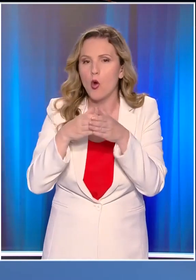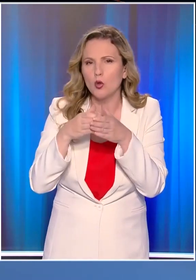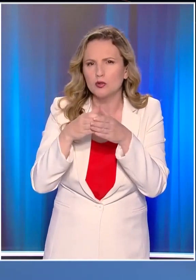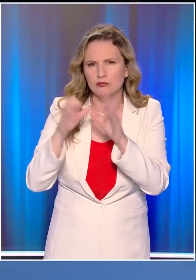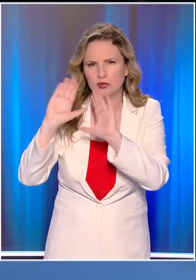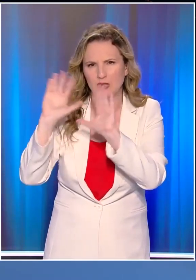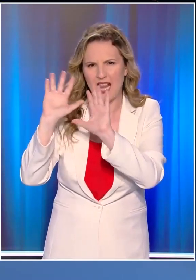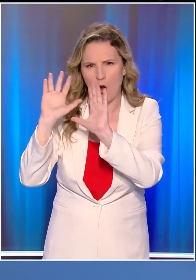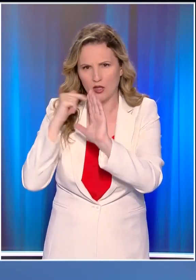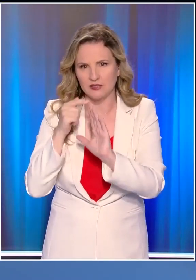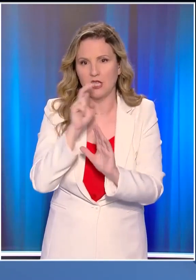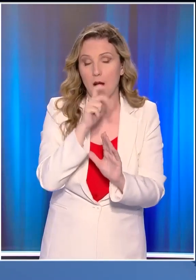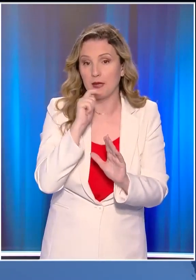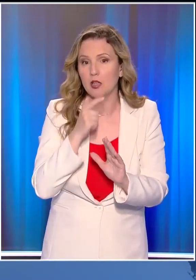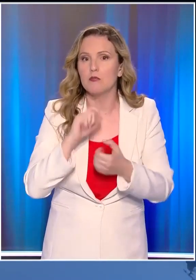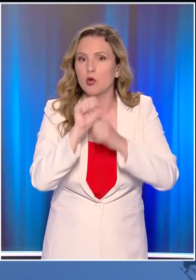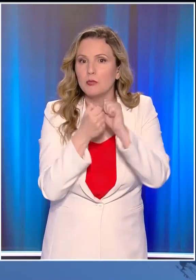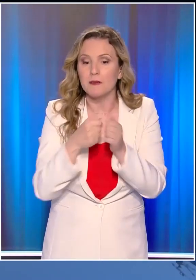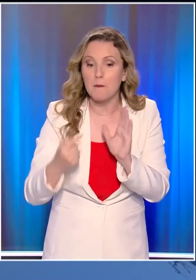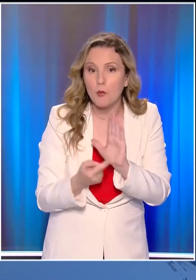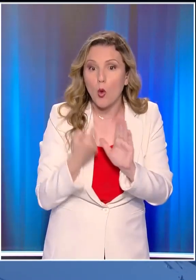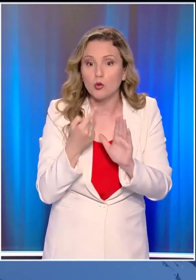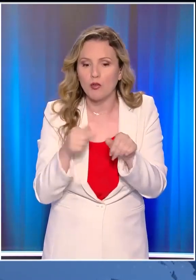Υπότιτλοι AUTHORWAVE